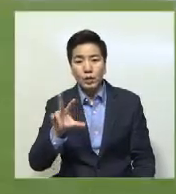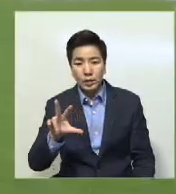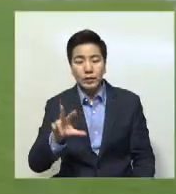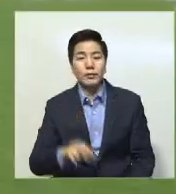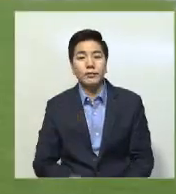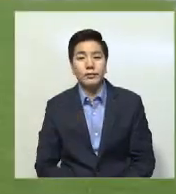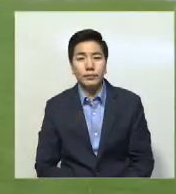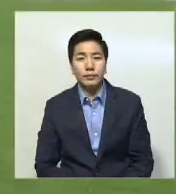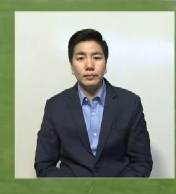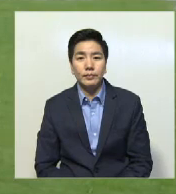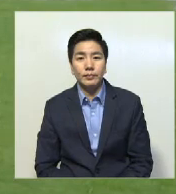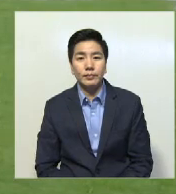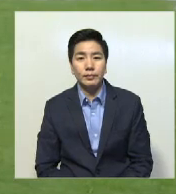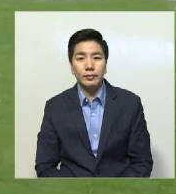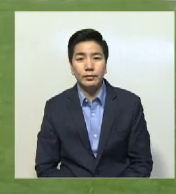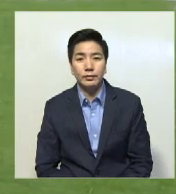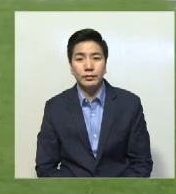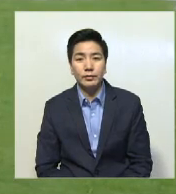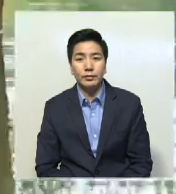032-459-293ค่ะ